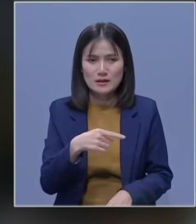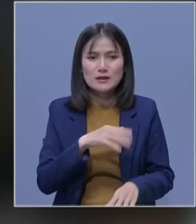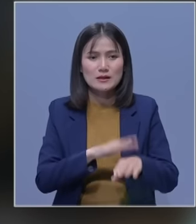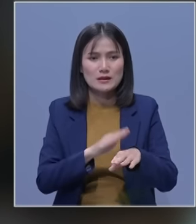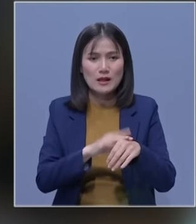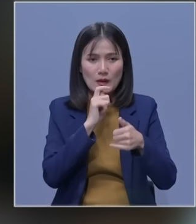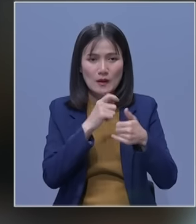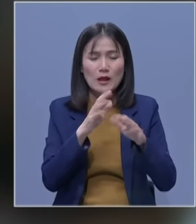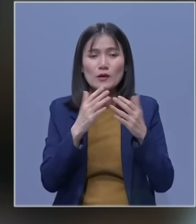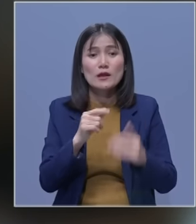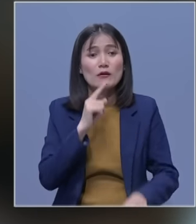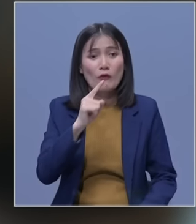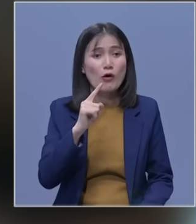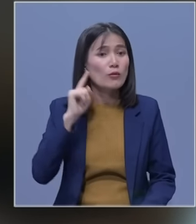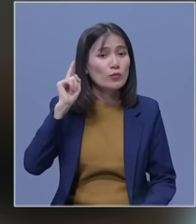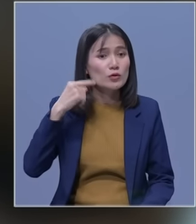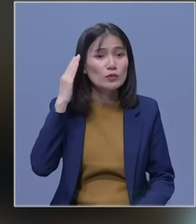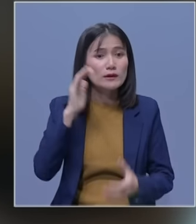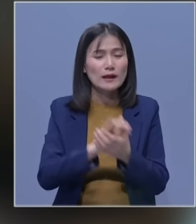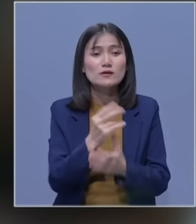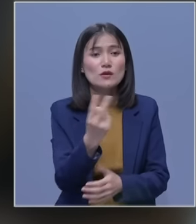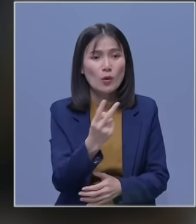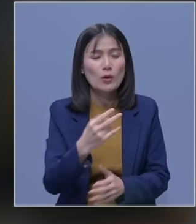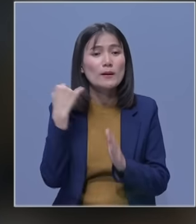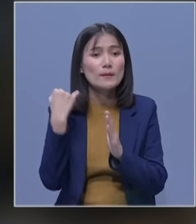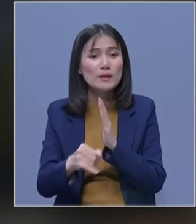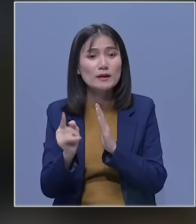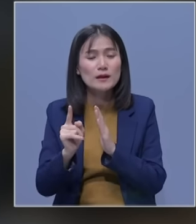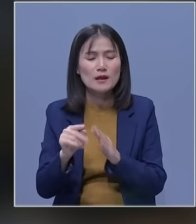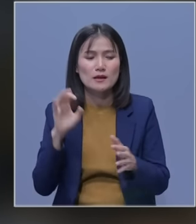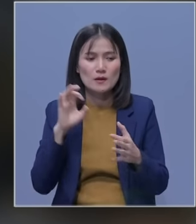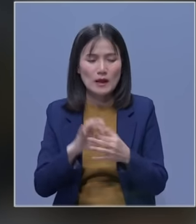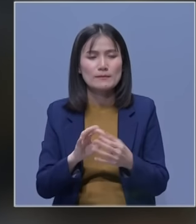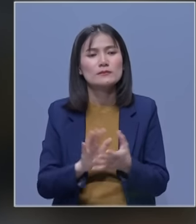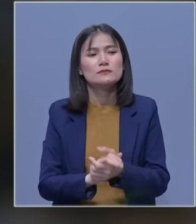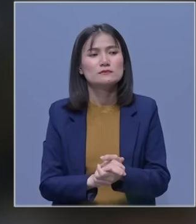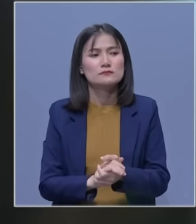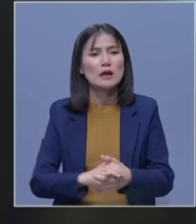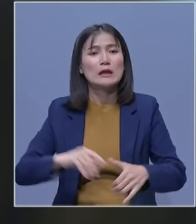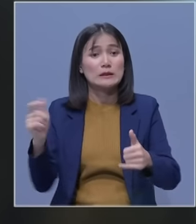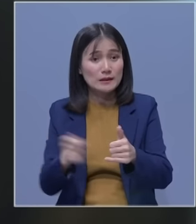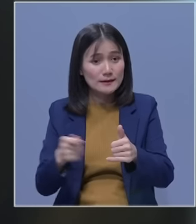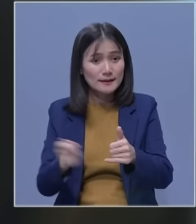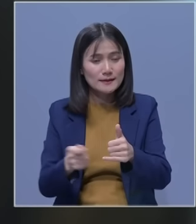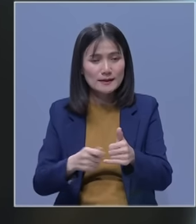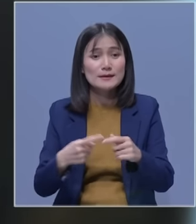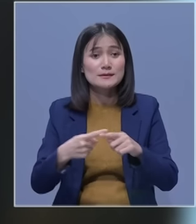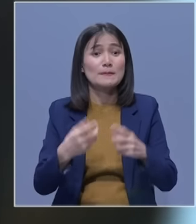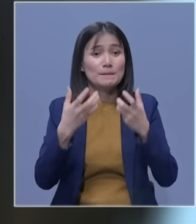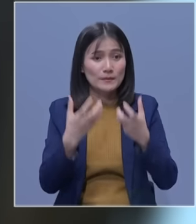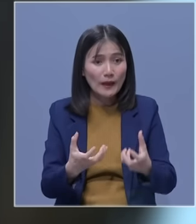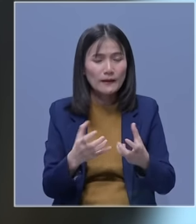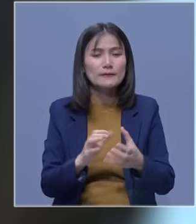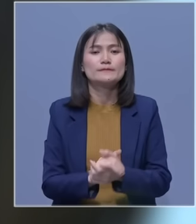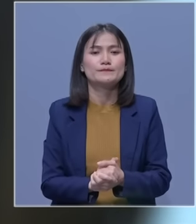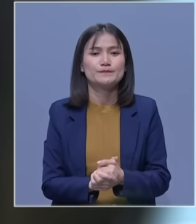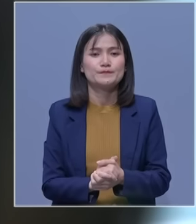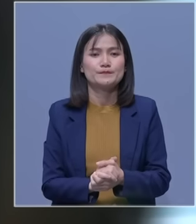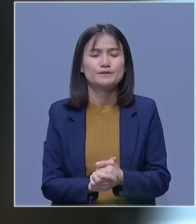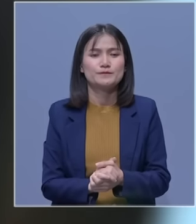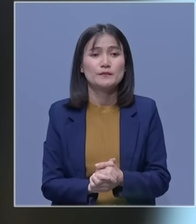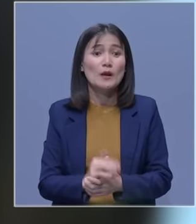ที่เลี้ยงน้องนะคะในข้อหาร่วมกันทำผิดทำร้ายร่างกายผู้อื่นจนเป็นเหตุให้ได้รับอันตรายสาหัสแล้วก็ในส่วน